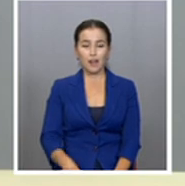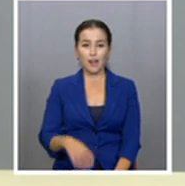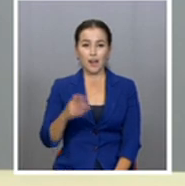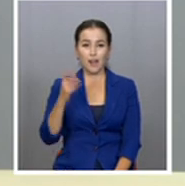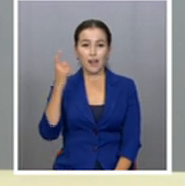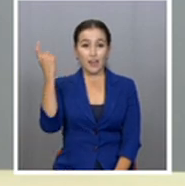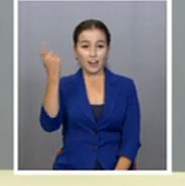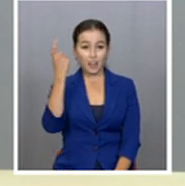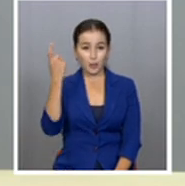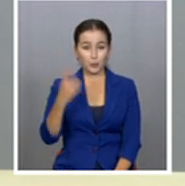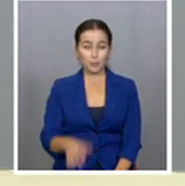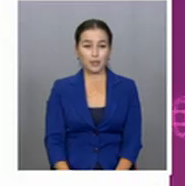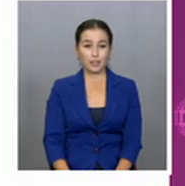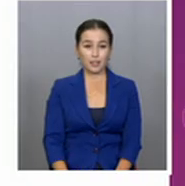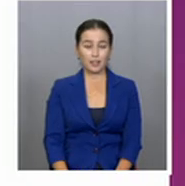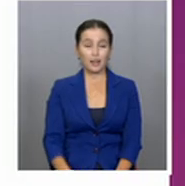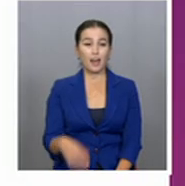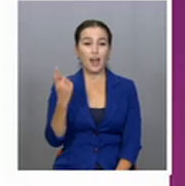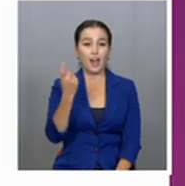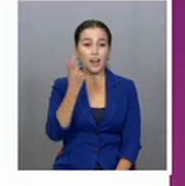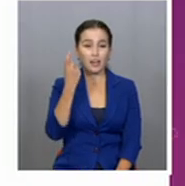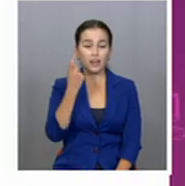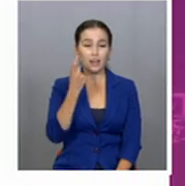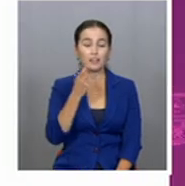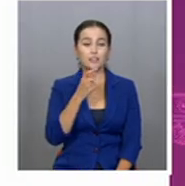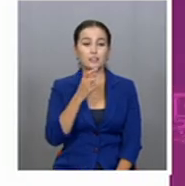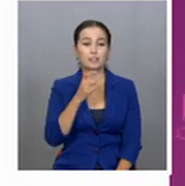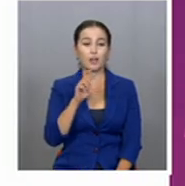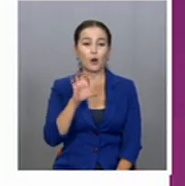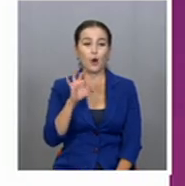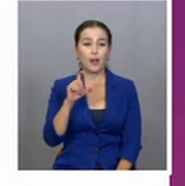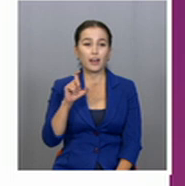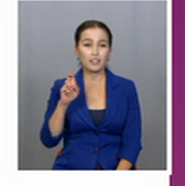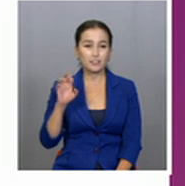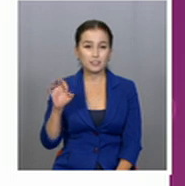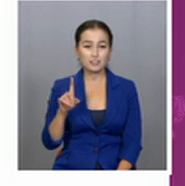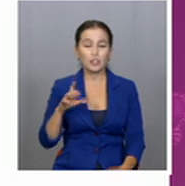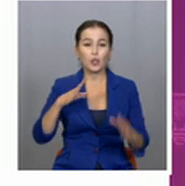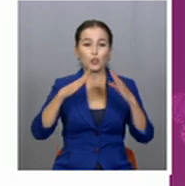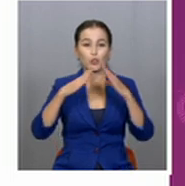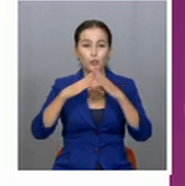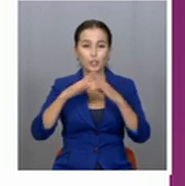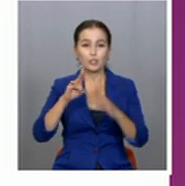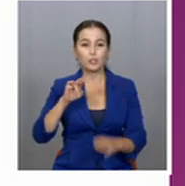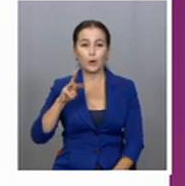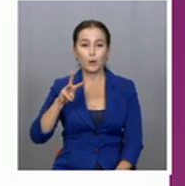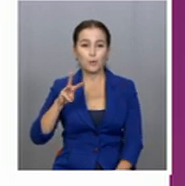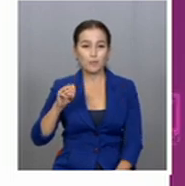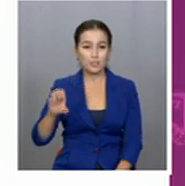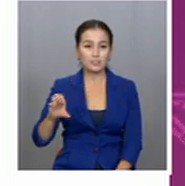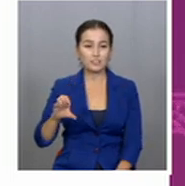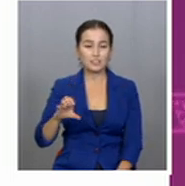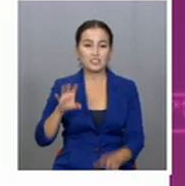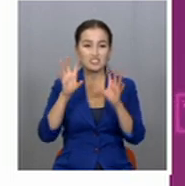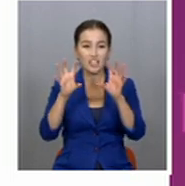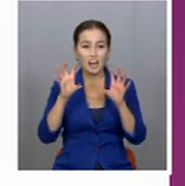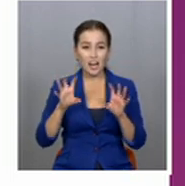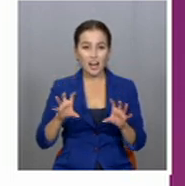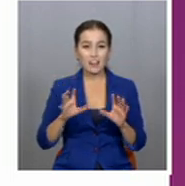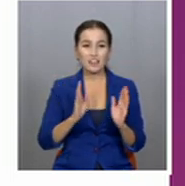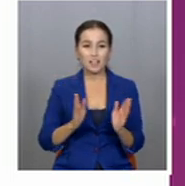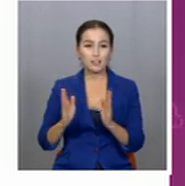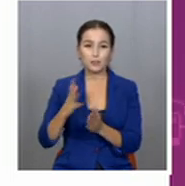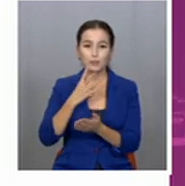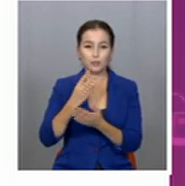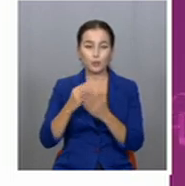Экономика. Экономика – ойкыс, үй және номыз заң жүргізу тәртібі, яғни үйді